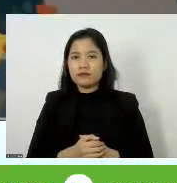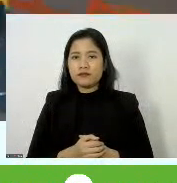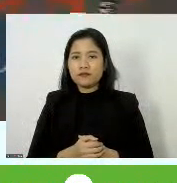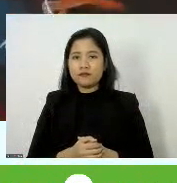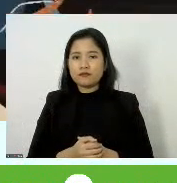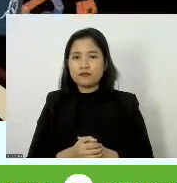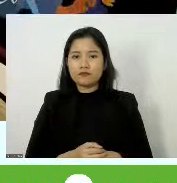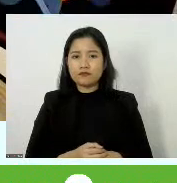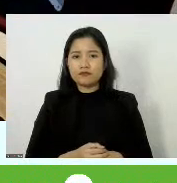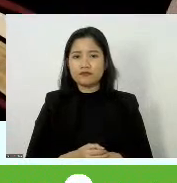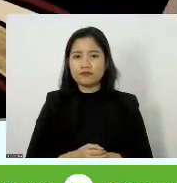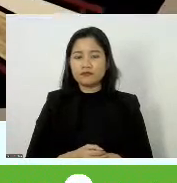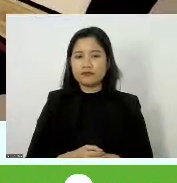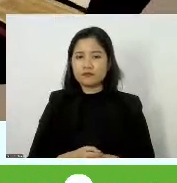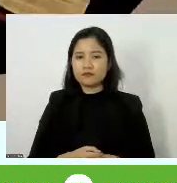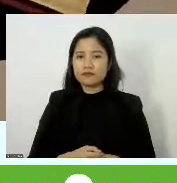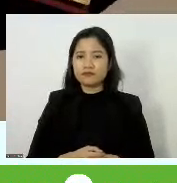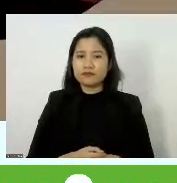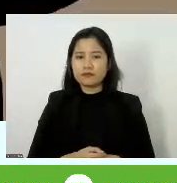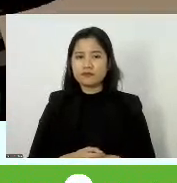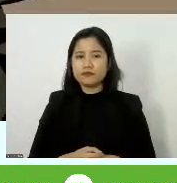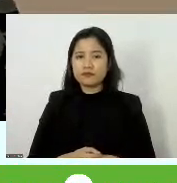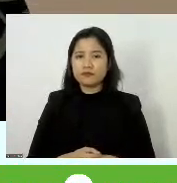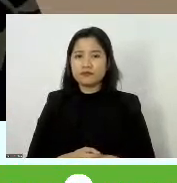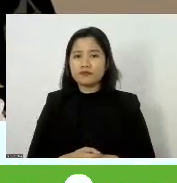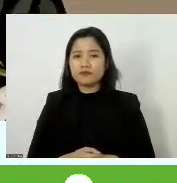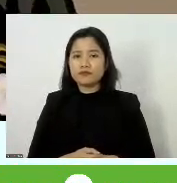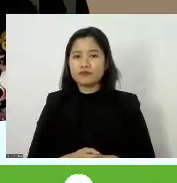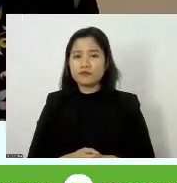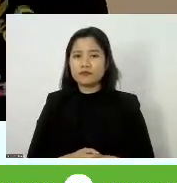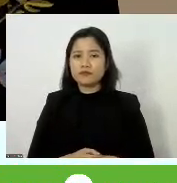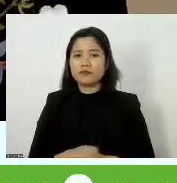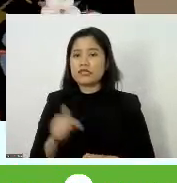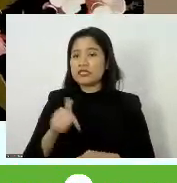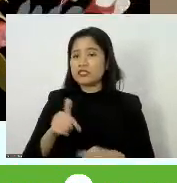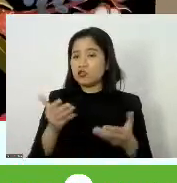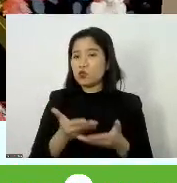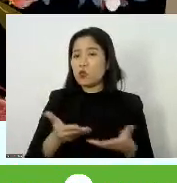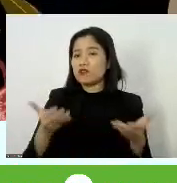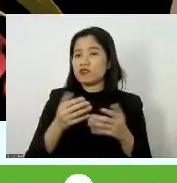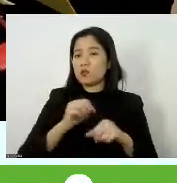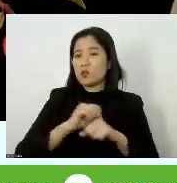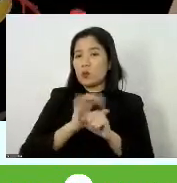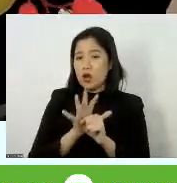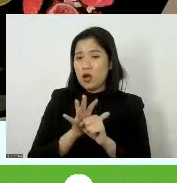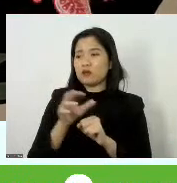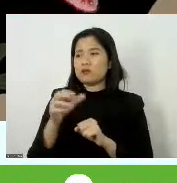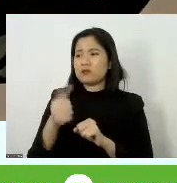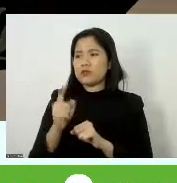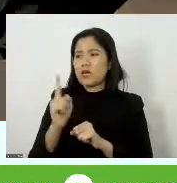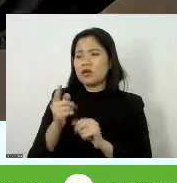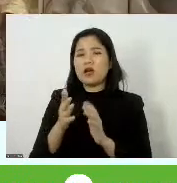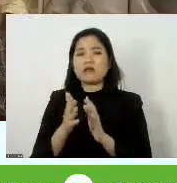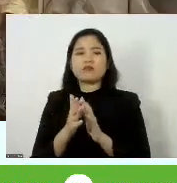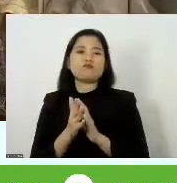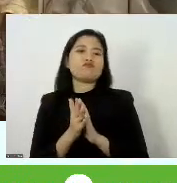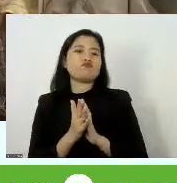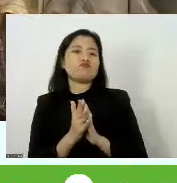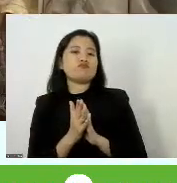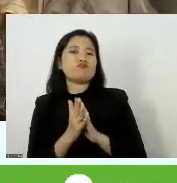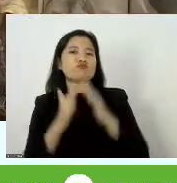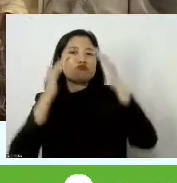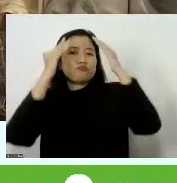namanya dengan adanya covert ini juga Semoga dapat membuka lebih membuka apa namanya